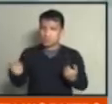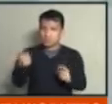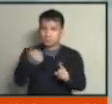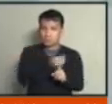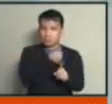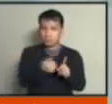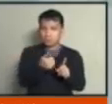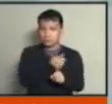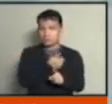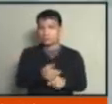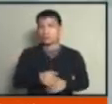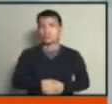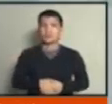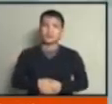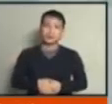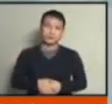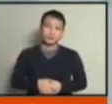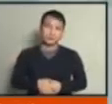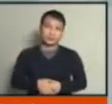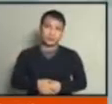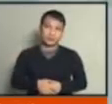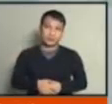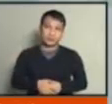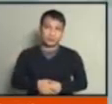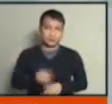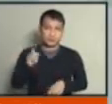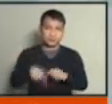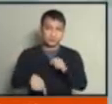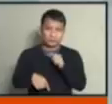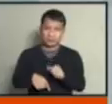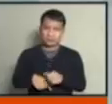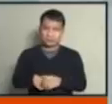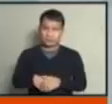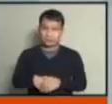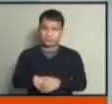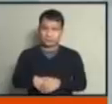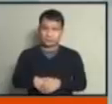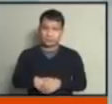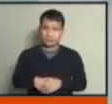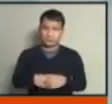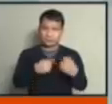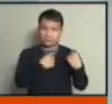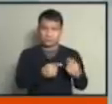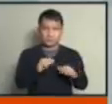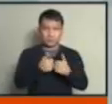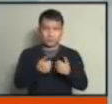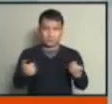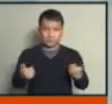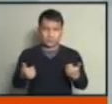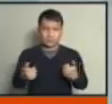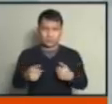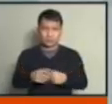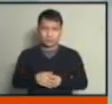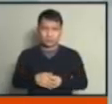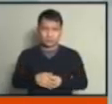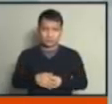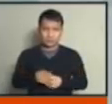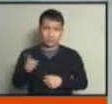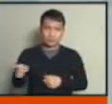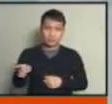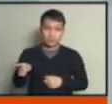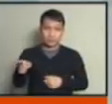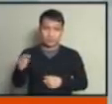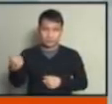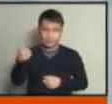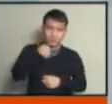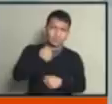sinasaktan. Correct. At, hindi naman totoo. Sir, meron mga instances na ganun, pero bilang mag-asawa. Siya ay nananakating